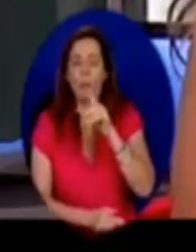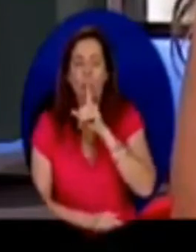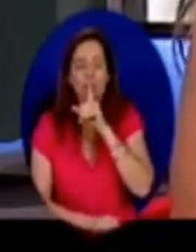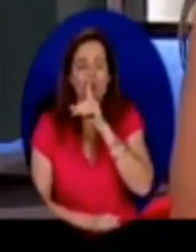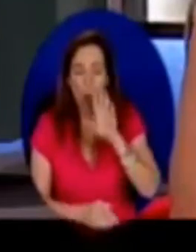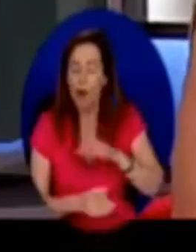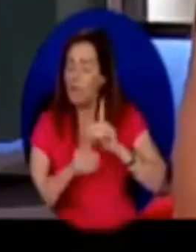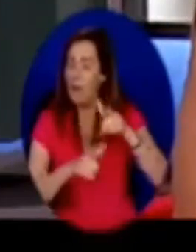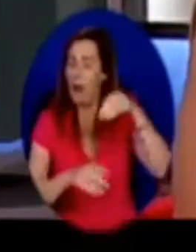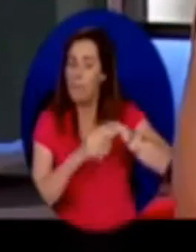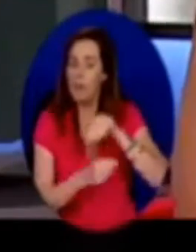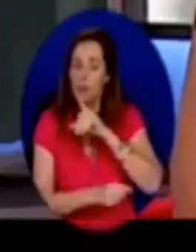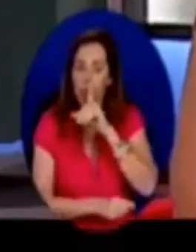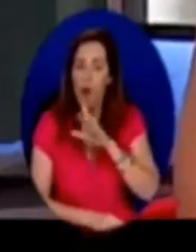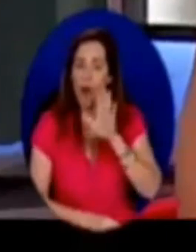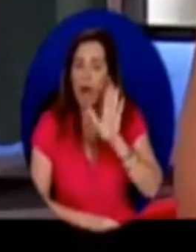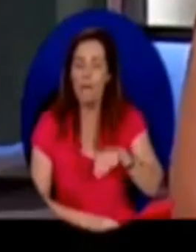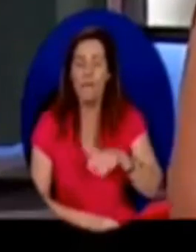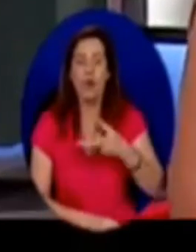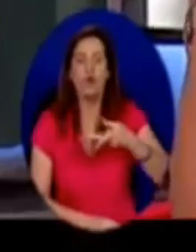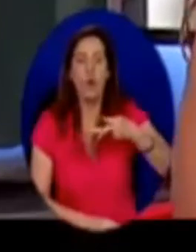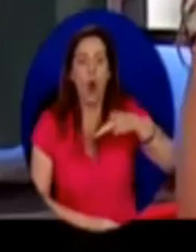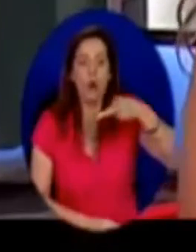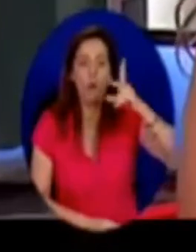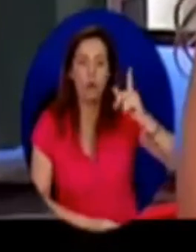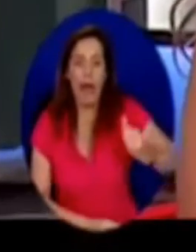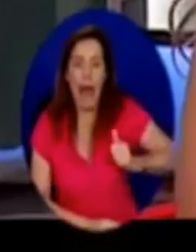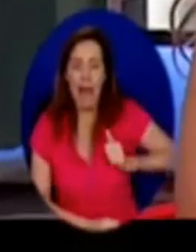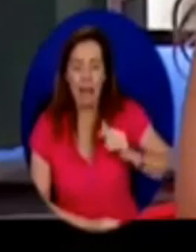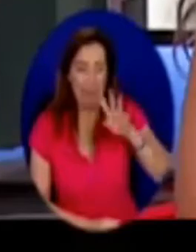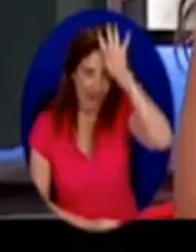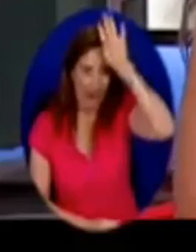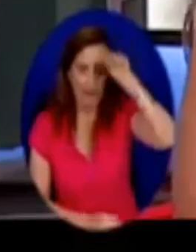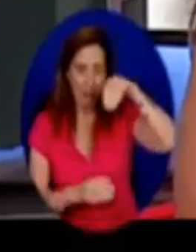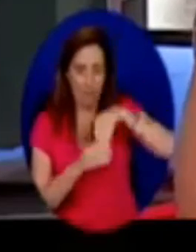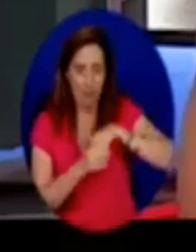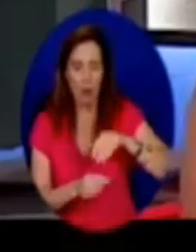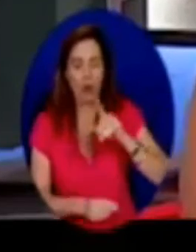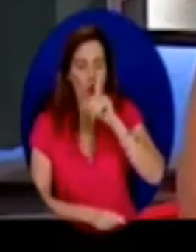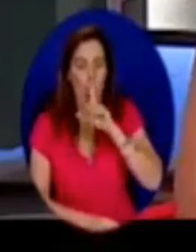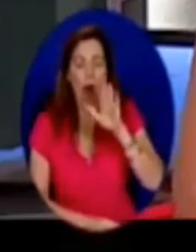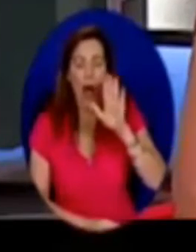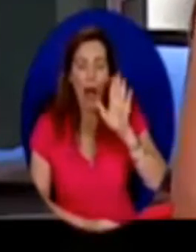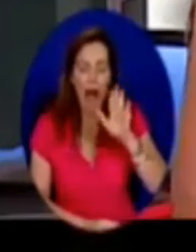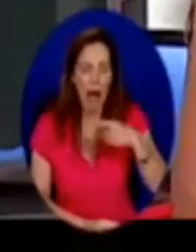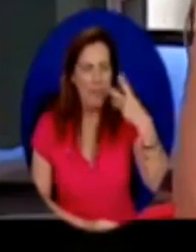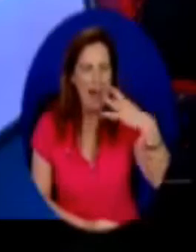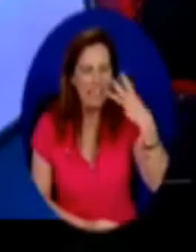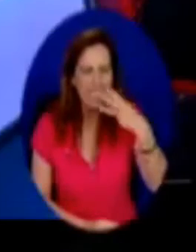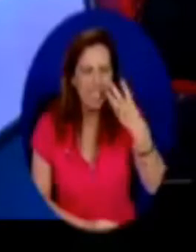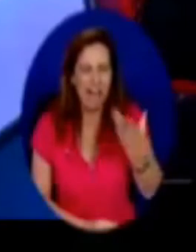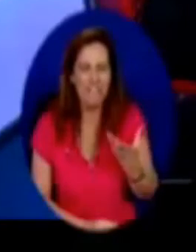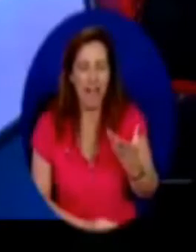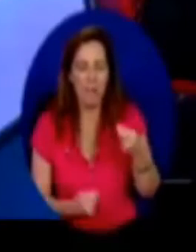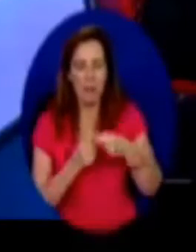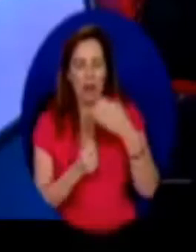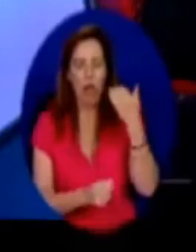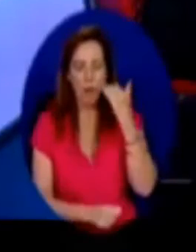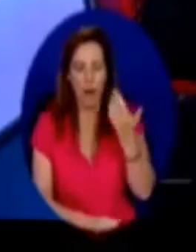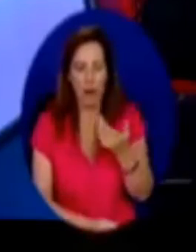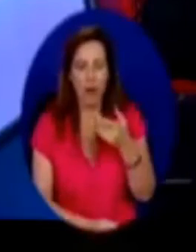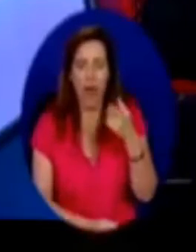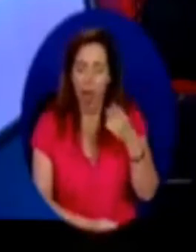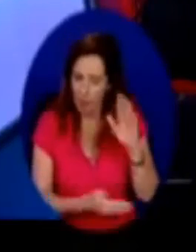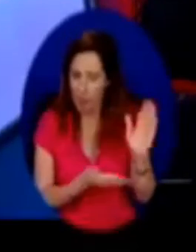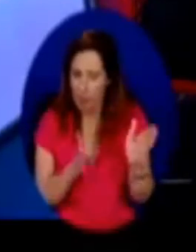והלחימה בסוריה והגברת הכוחות שם באזור מבחינת הרטוריקה כלפי ארצות הברית הם